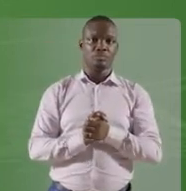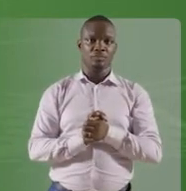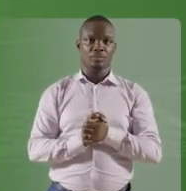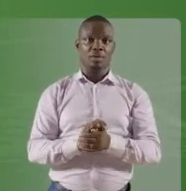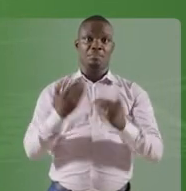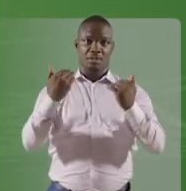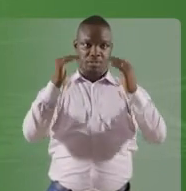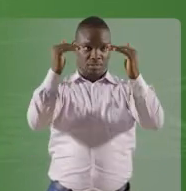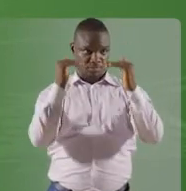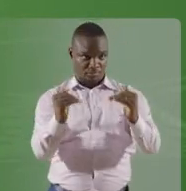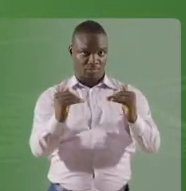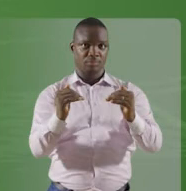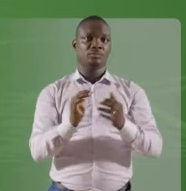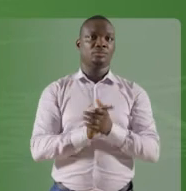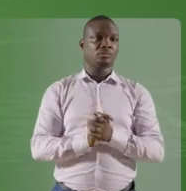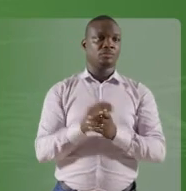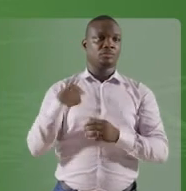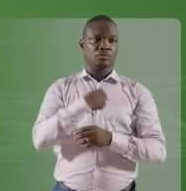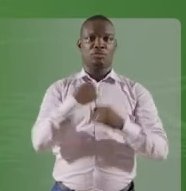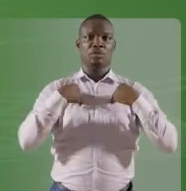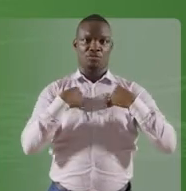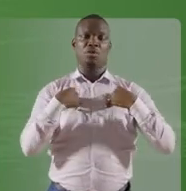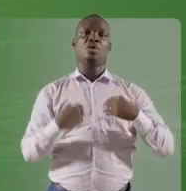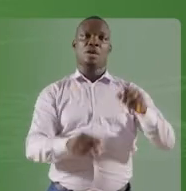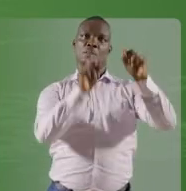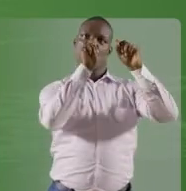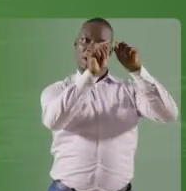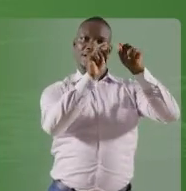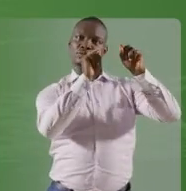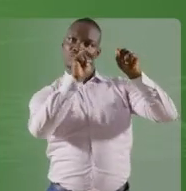La prochaine configuration, il s'agit des points alignés.